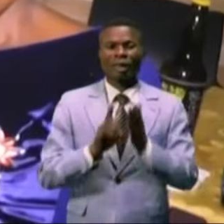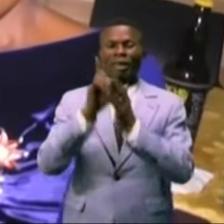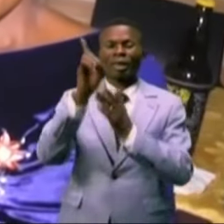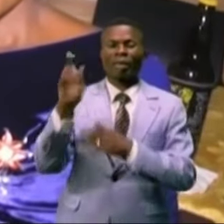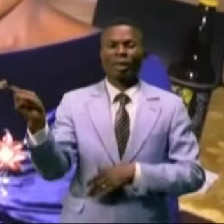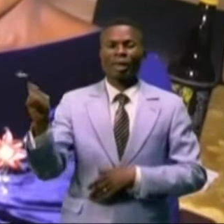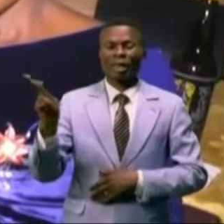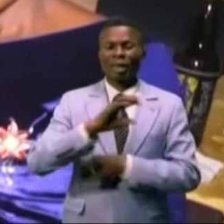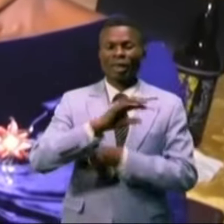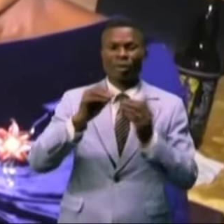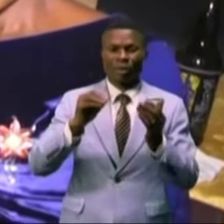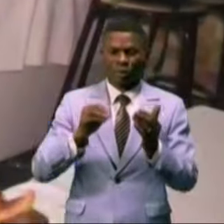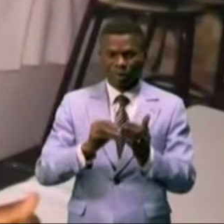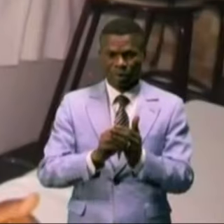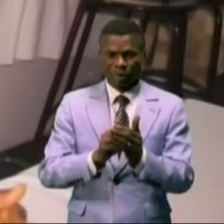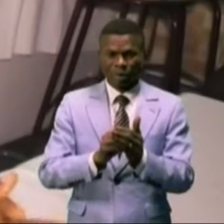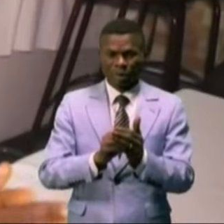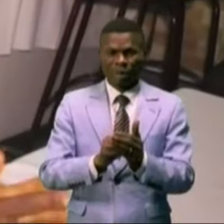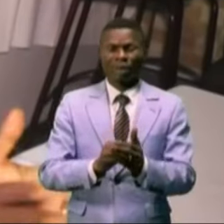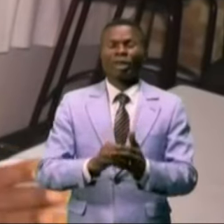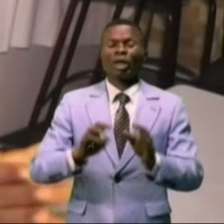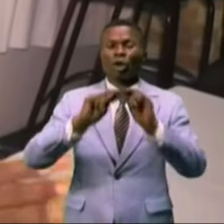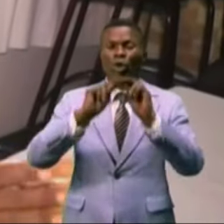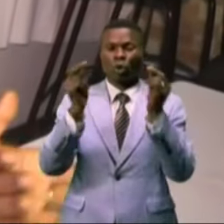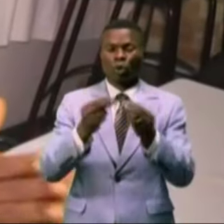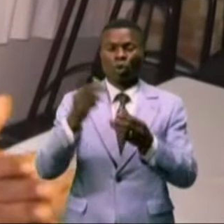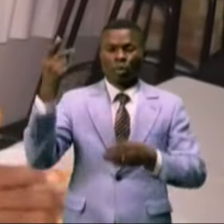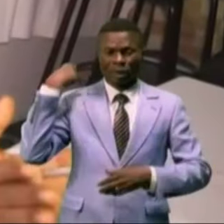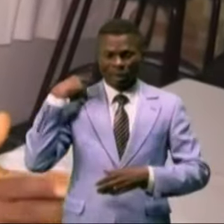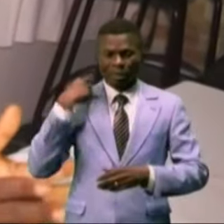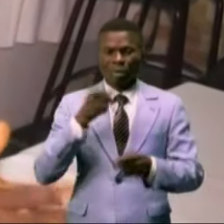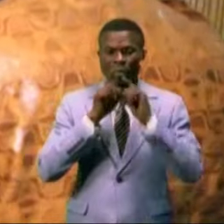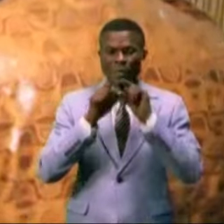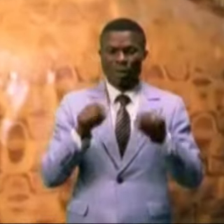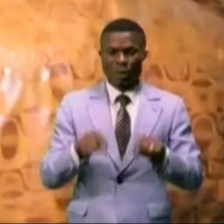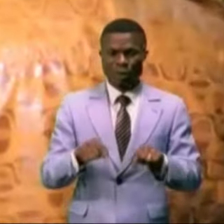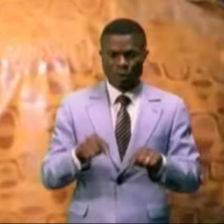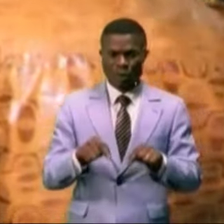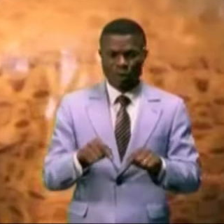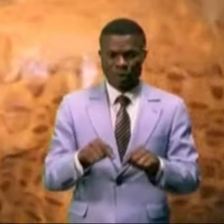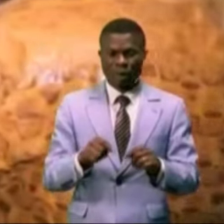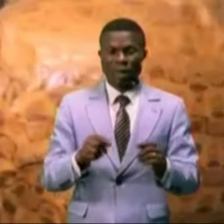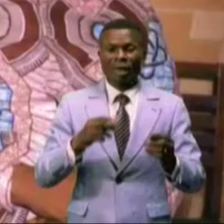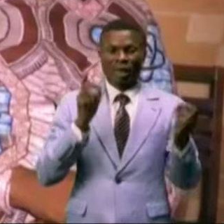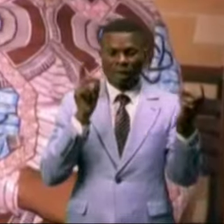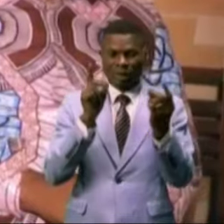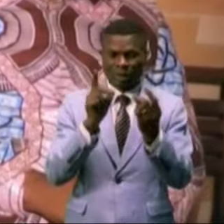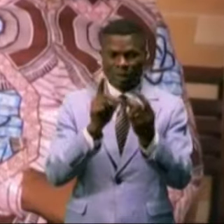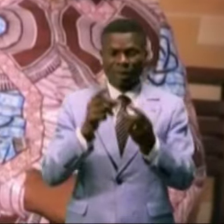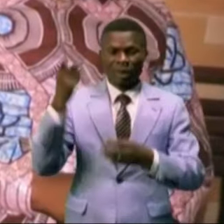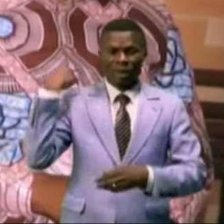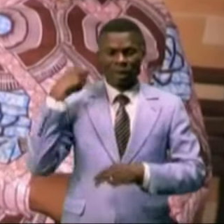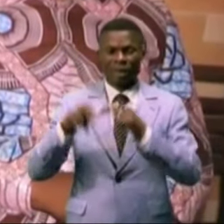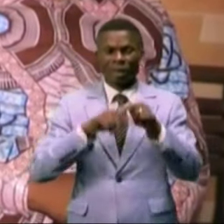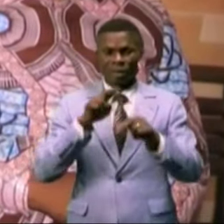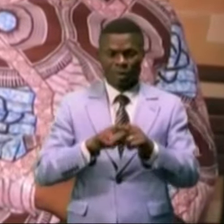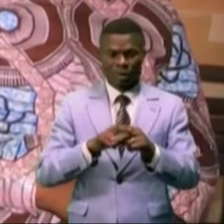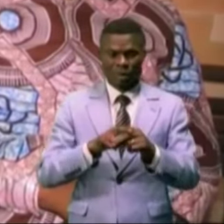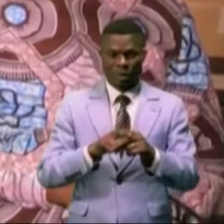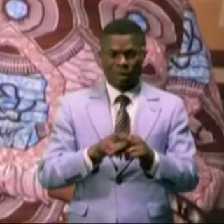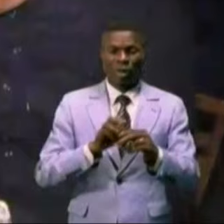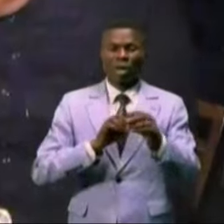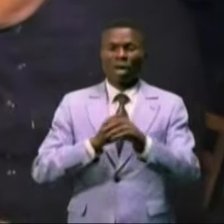Kasaï central et l'apport des notables étaient au cœur de cette rencontre qui a mis face à face les députés nationaux,